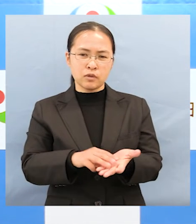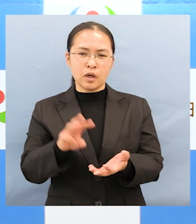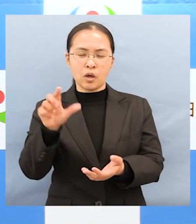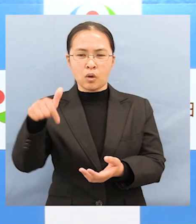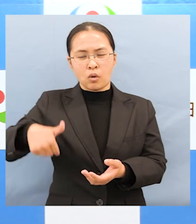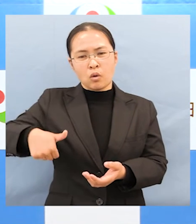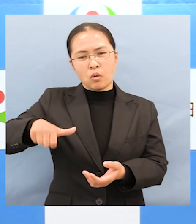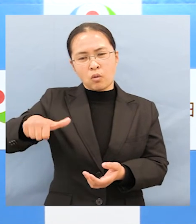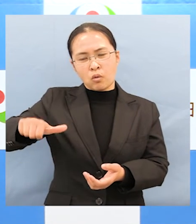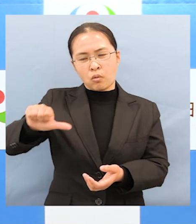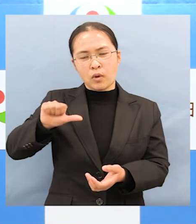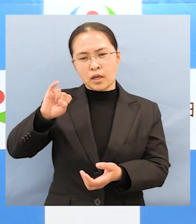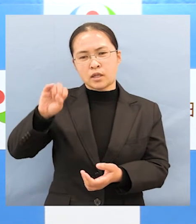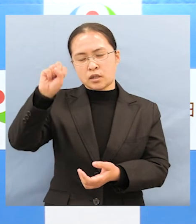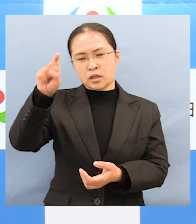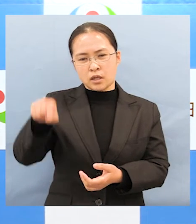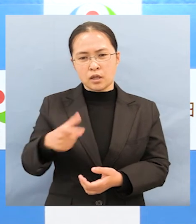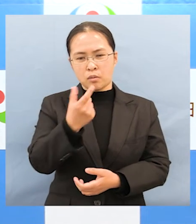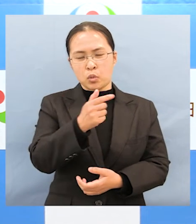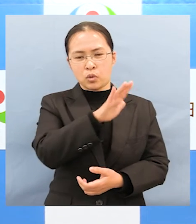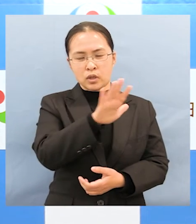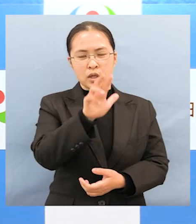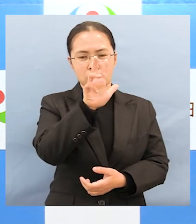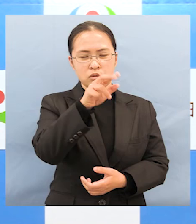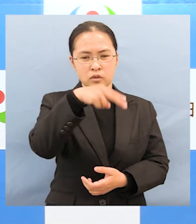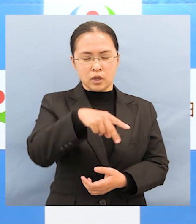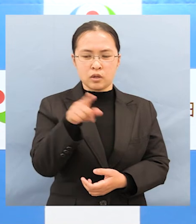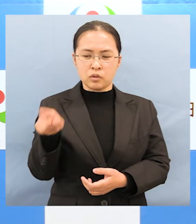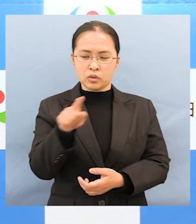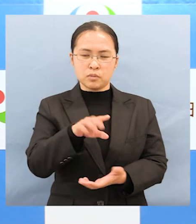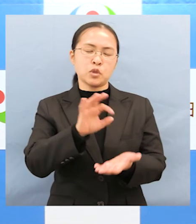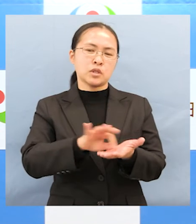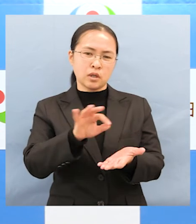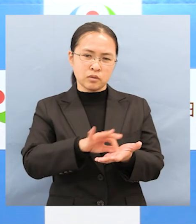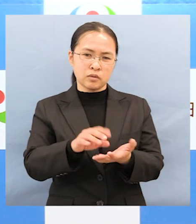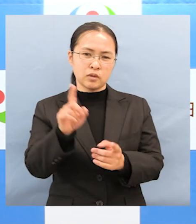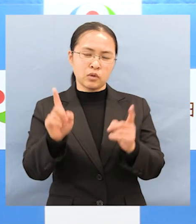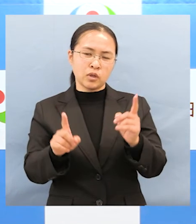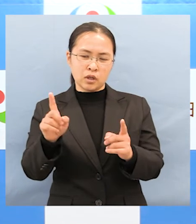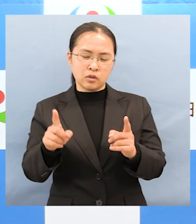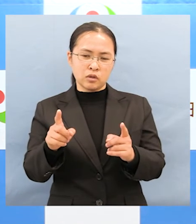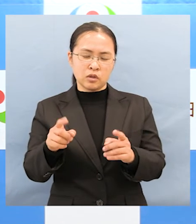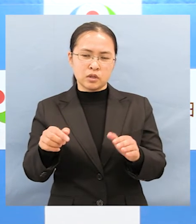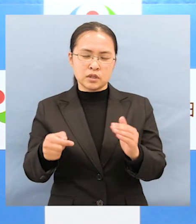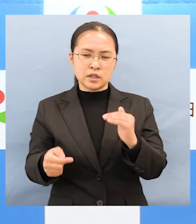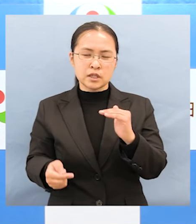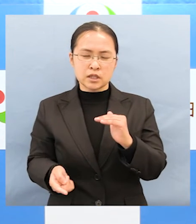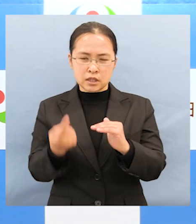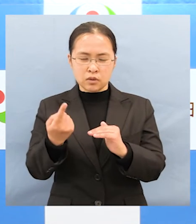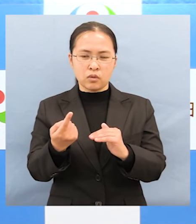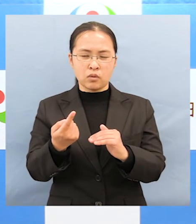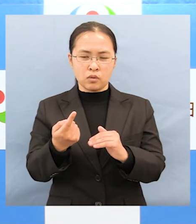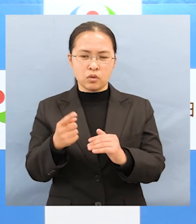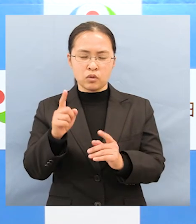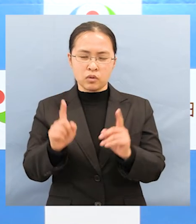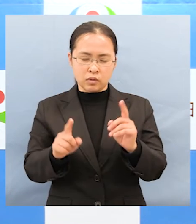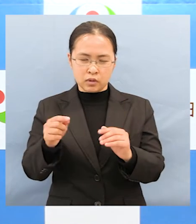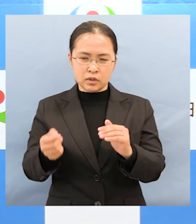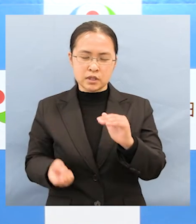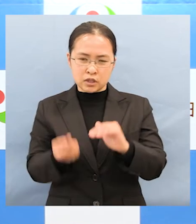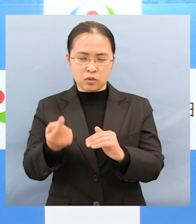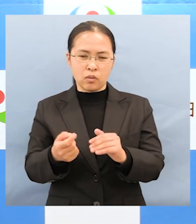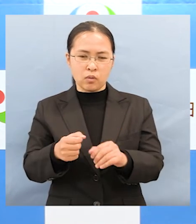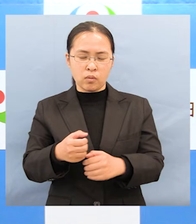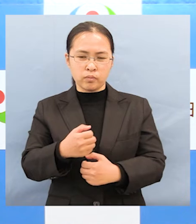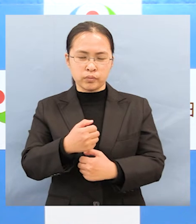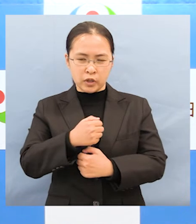ファイザーとモデルナを併用で使っていくということになります。できるだけとにかく事故、できるだけというか必ず事故が起こらないよう